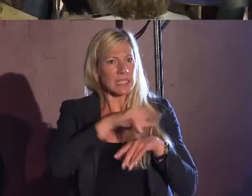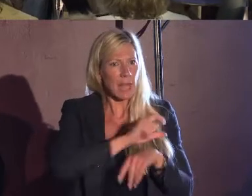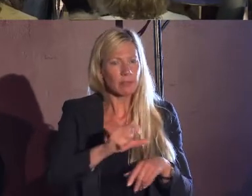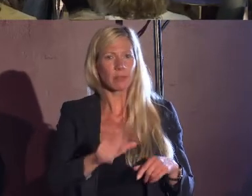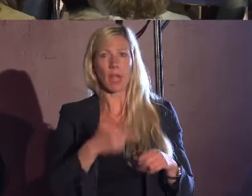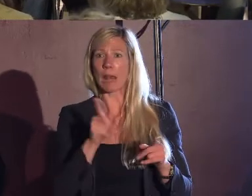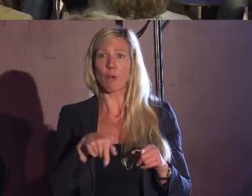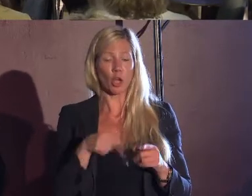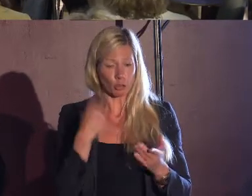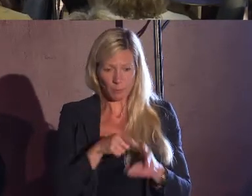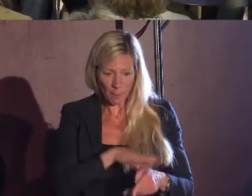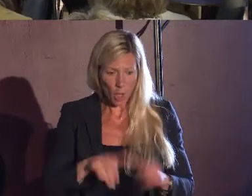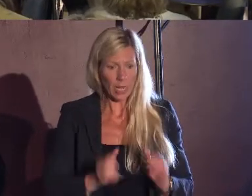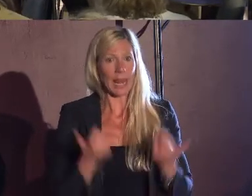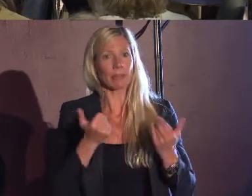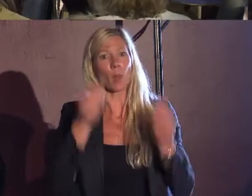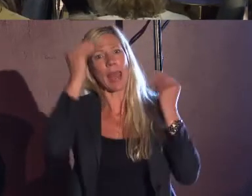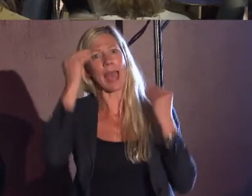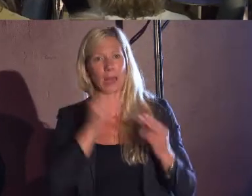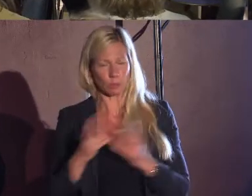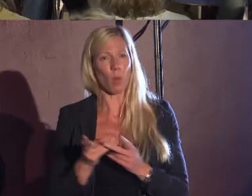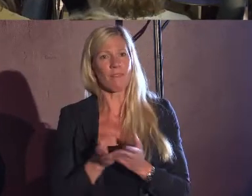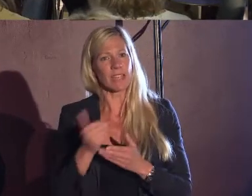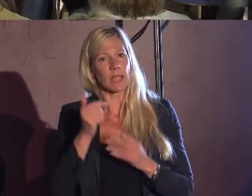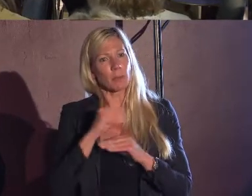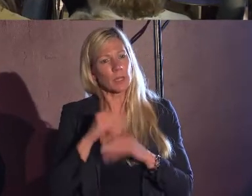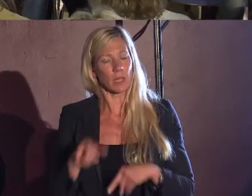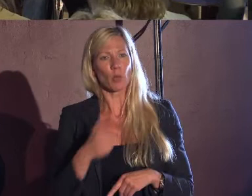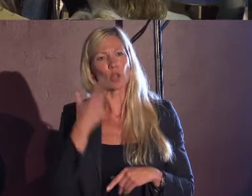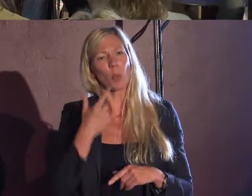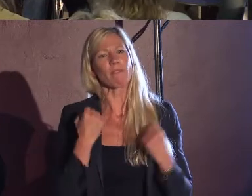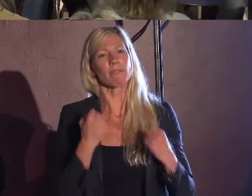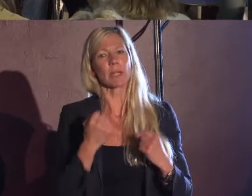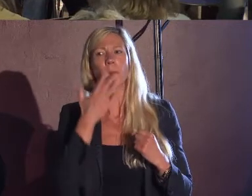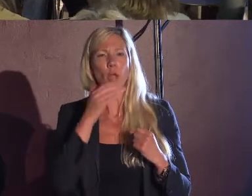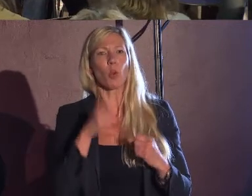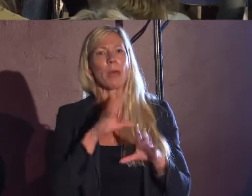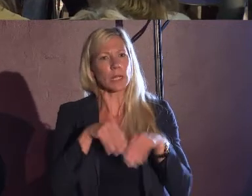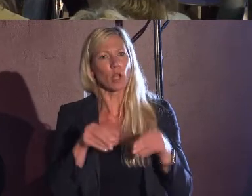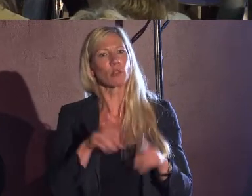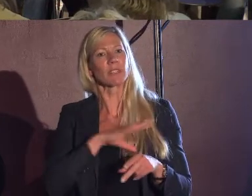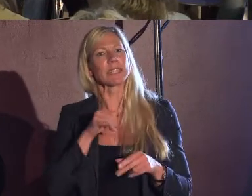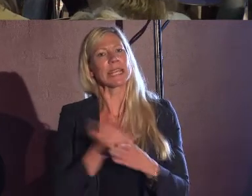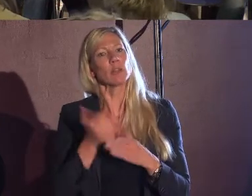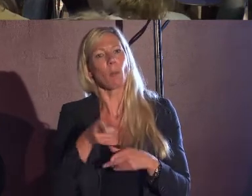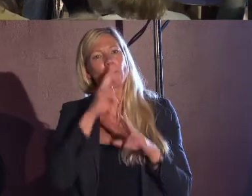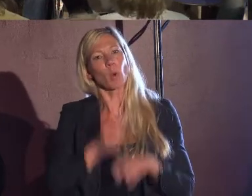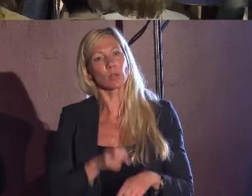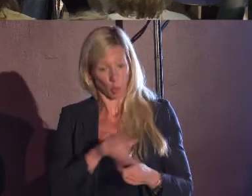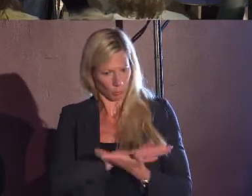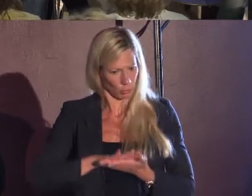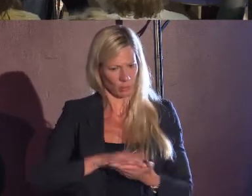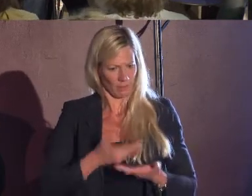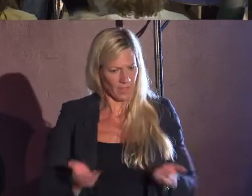så. Jag tror att det är väldigt, väldigt viktigt att kommunicera just om resultat som finns också inom forskningen som visar bara rent